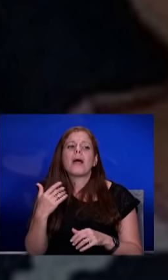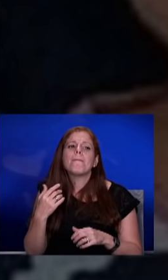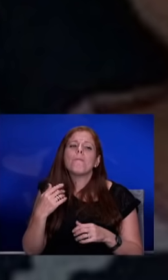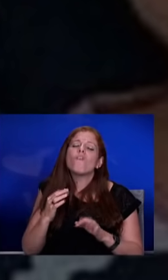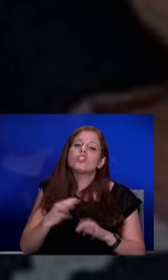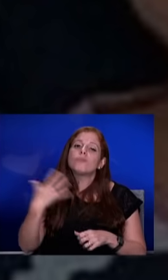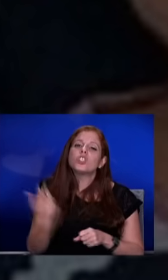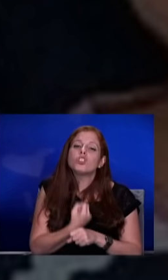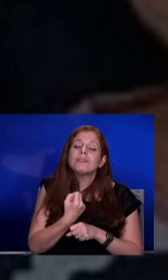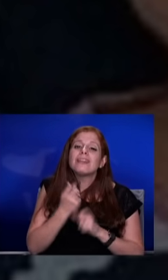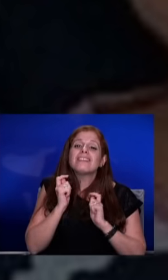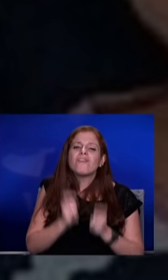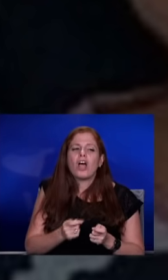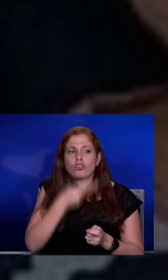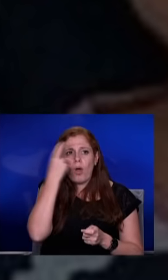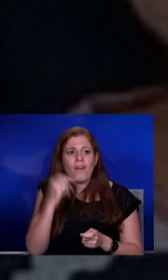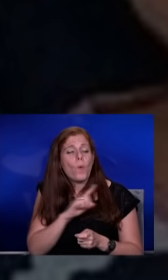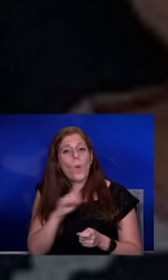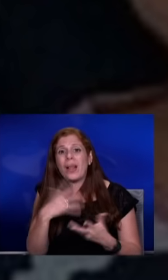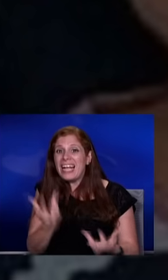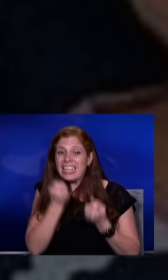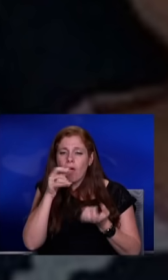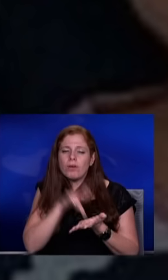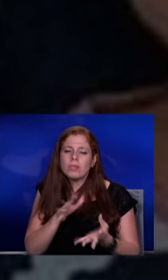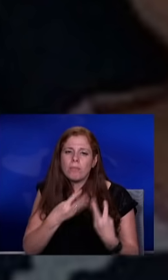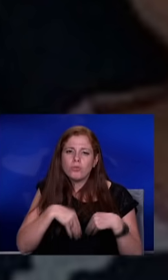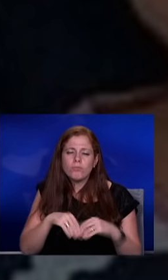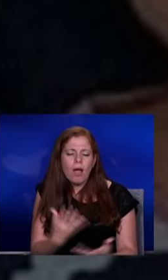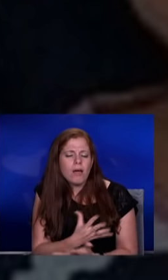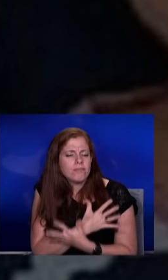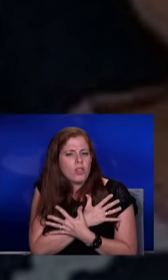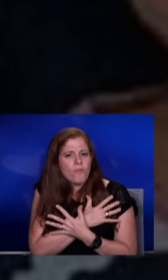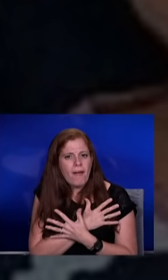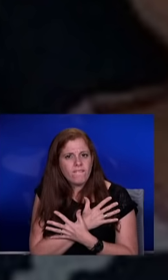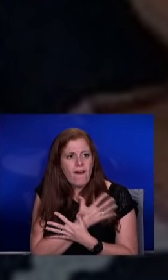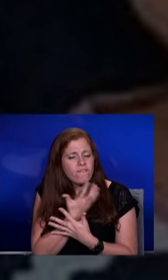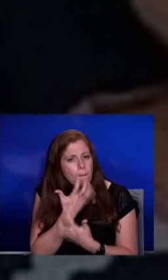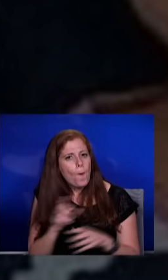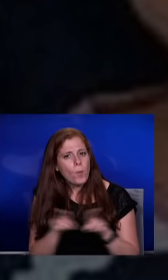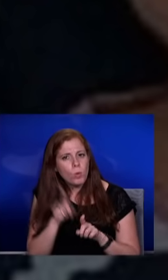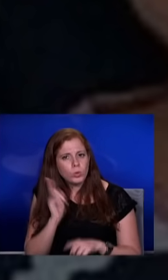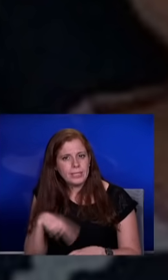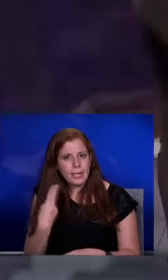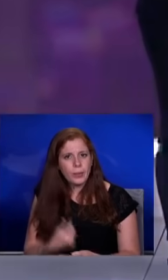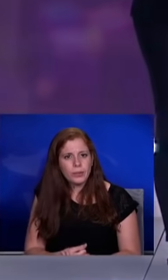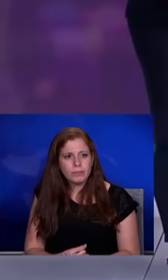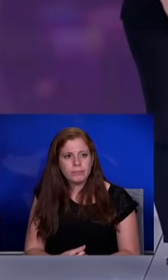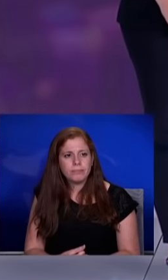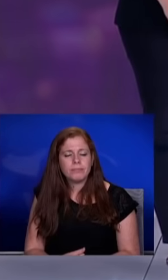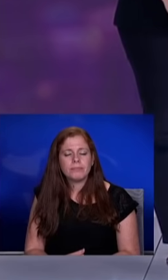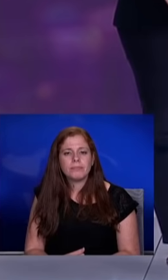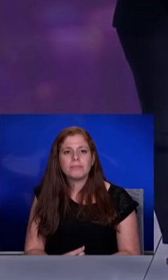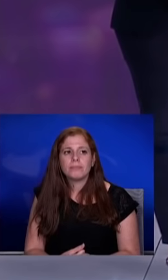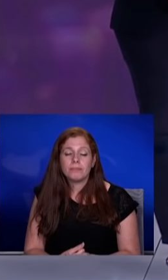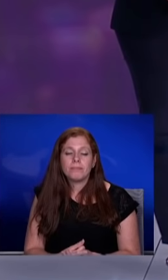הוא לא נחטף, אלא נמצא בחיק המשפחה, עטוף באהבה ובחום כפי שראוי שיהיה לו. סדרת